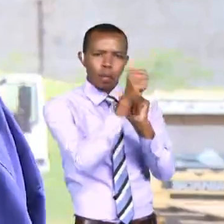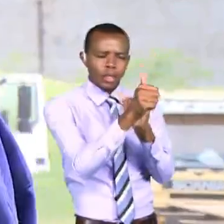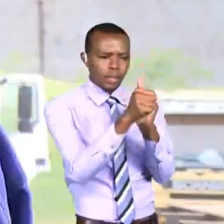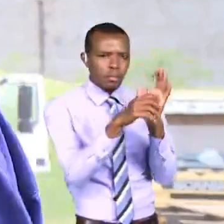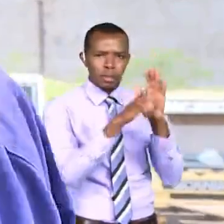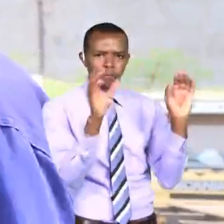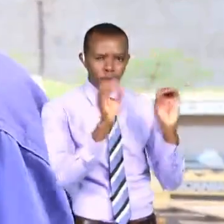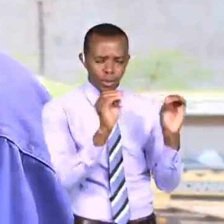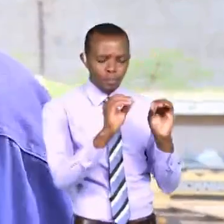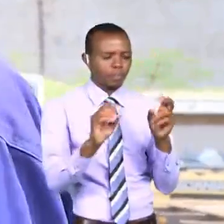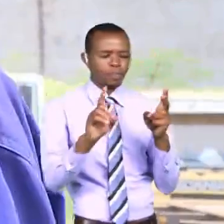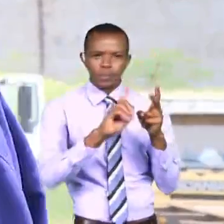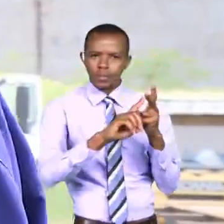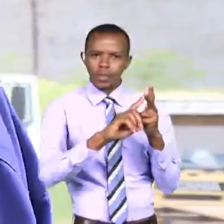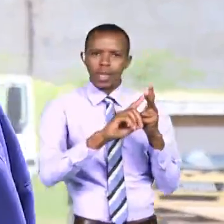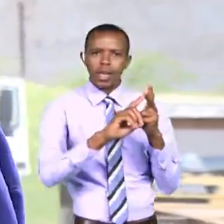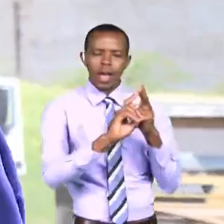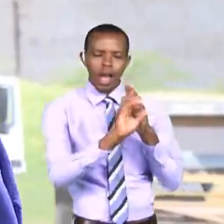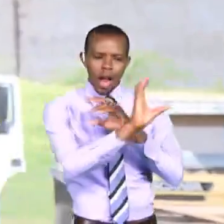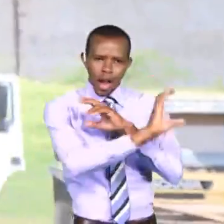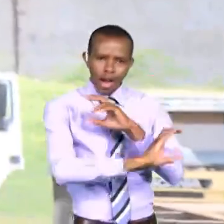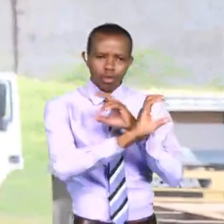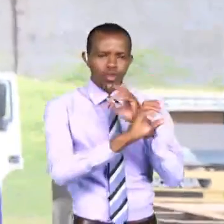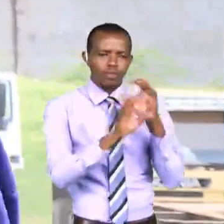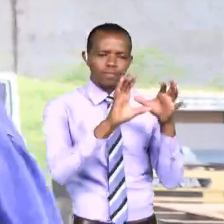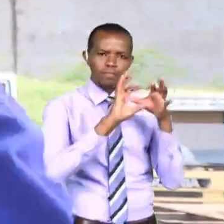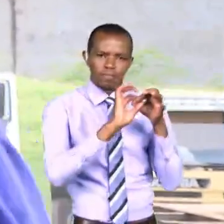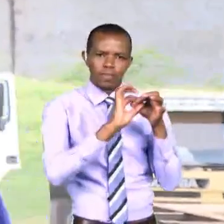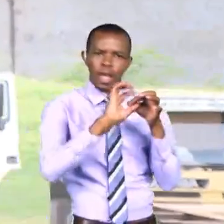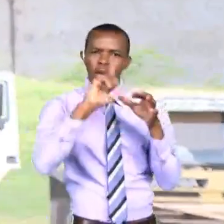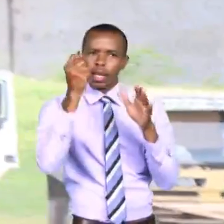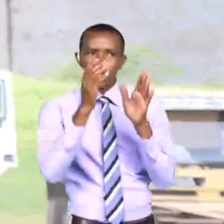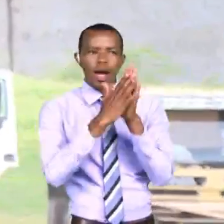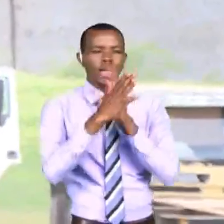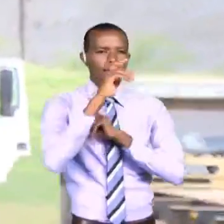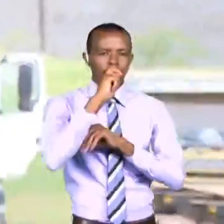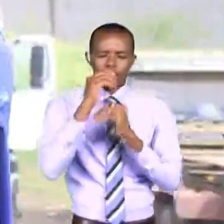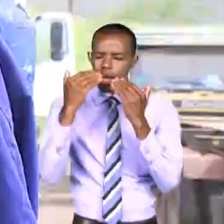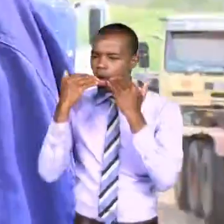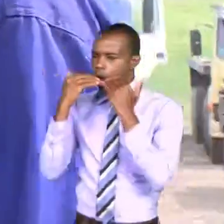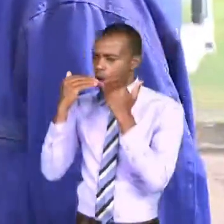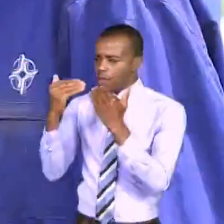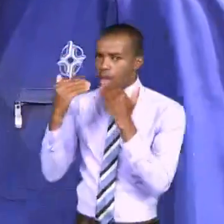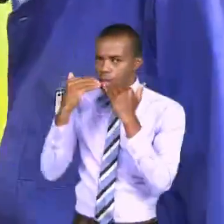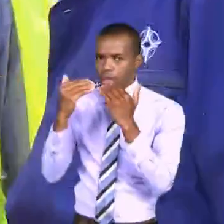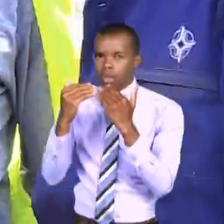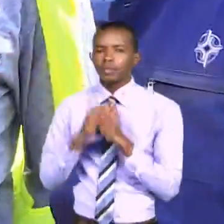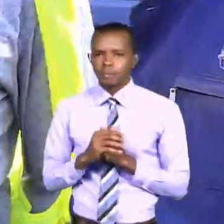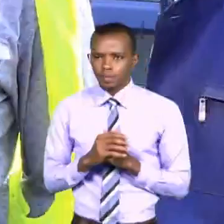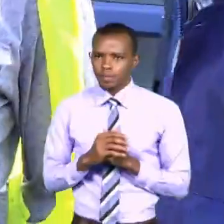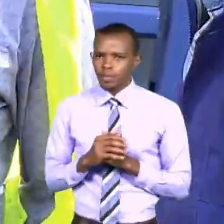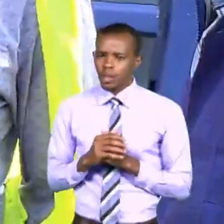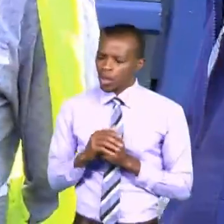Hakuna matatizo. Pia nchi ikuwe kimoja, Kenya na Tanzania. Asante sana, nitarudia kwako kwa muda usiokuwa mrefu. Alafu